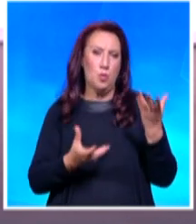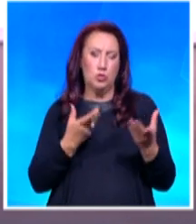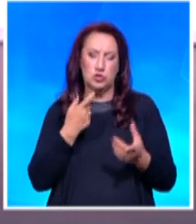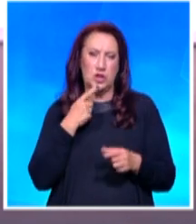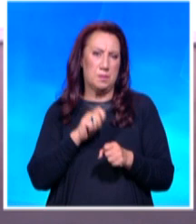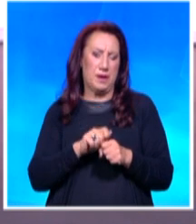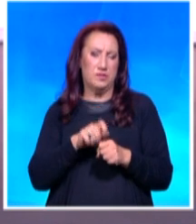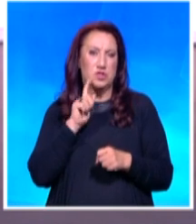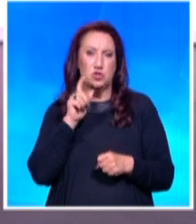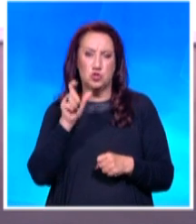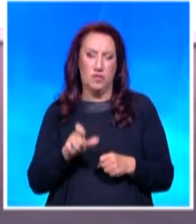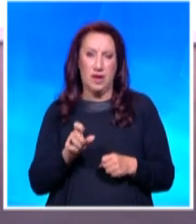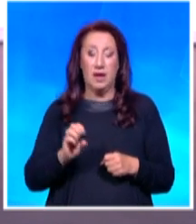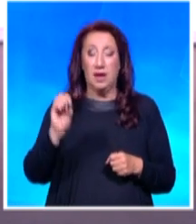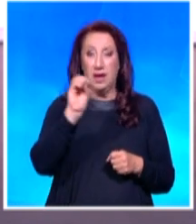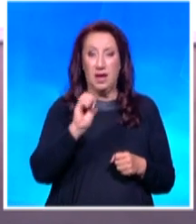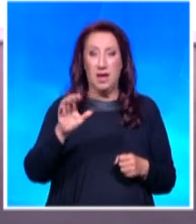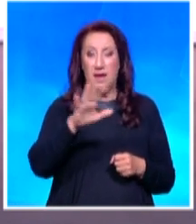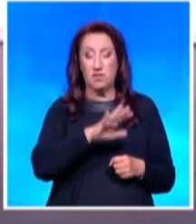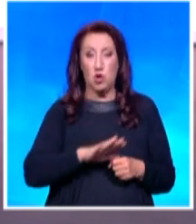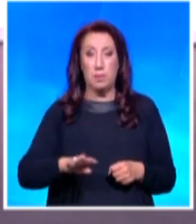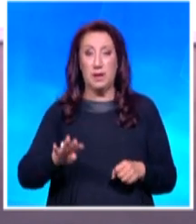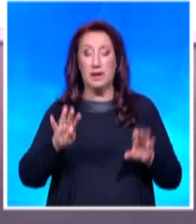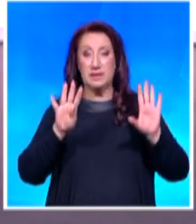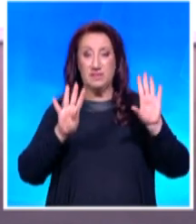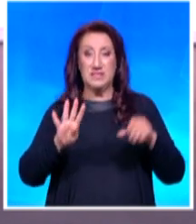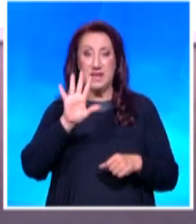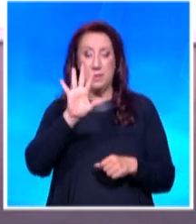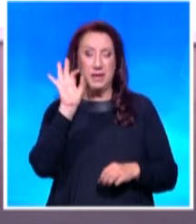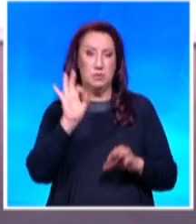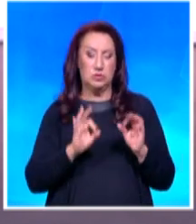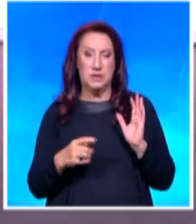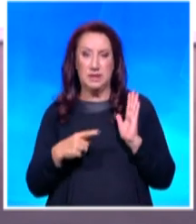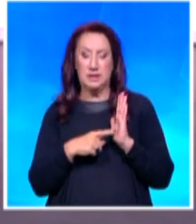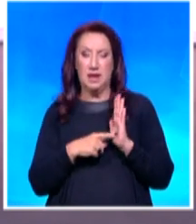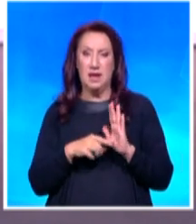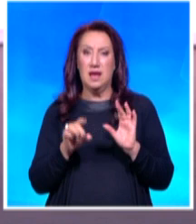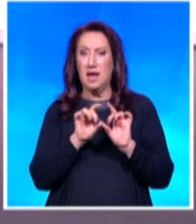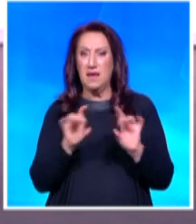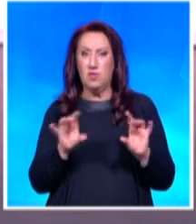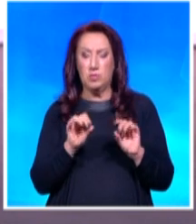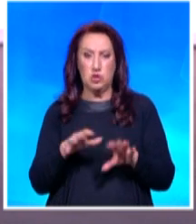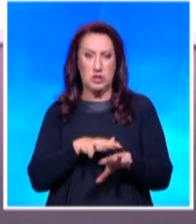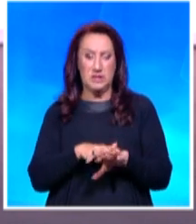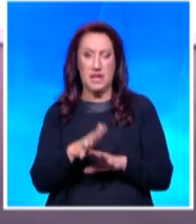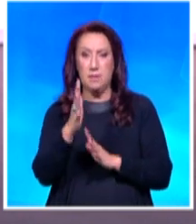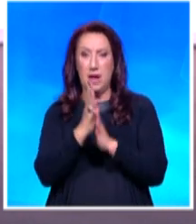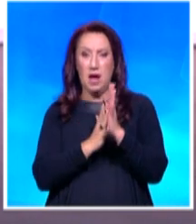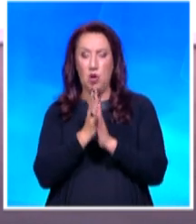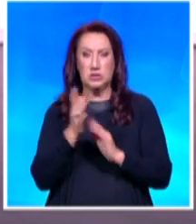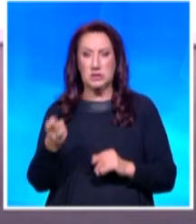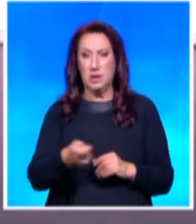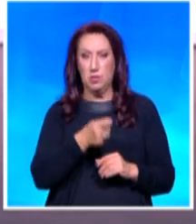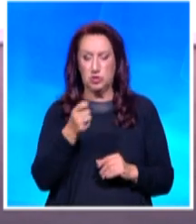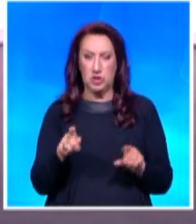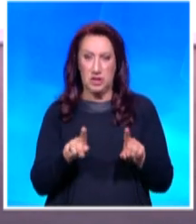В Европа делът им е 95%, сочат данни на Европейската информационна система за горски пожари. Според същата